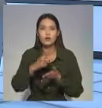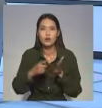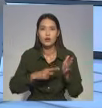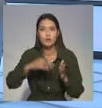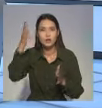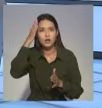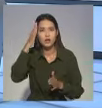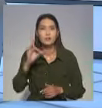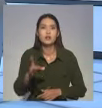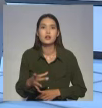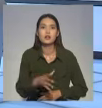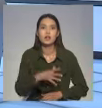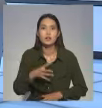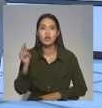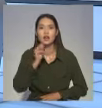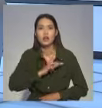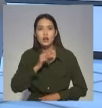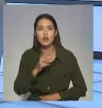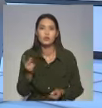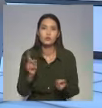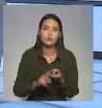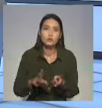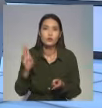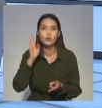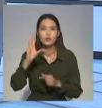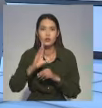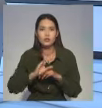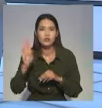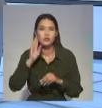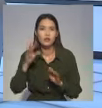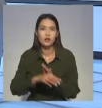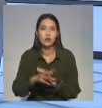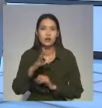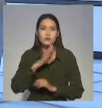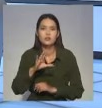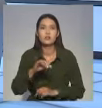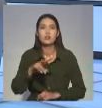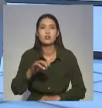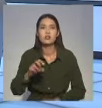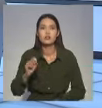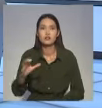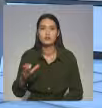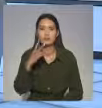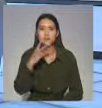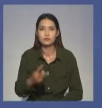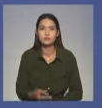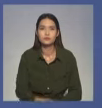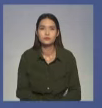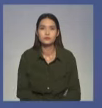каким у региона. То ли сработало, то ли совпало, но уже к вечеру из кранов потекла вода. Репортаж Светланы Султангиреевой.